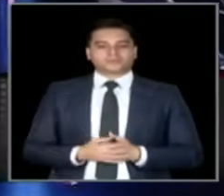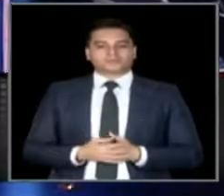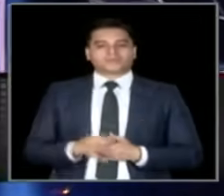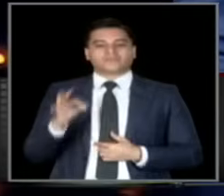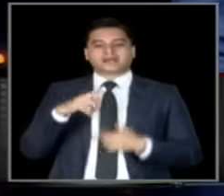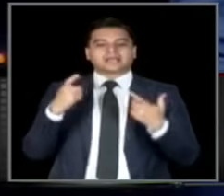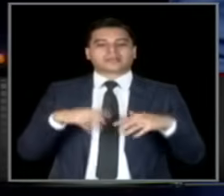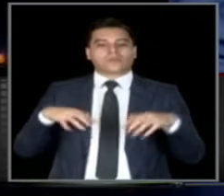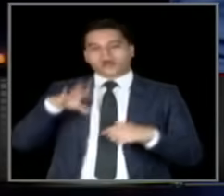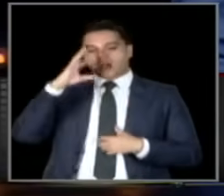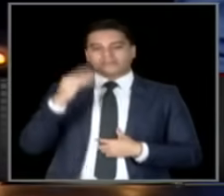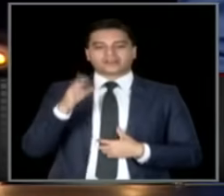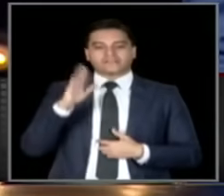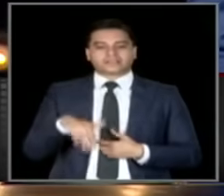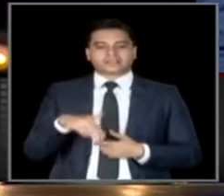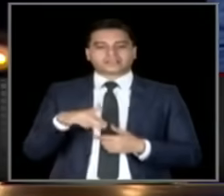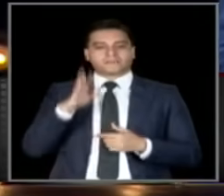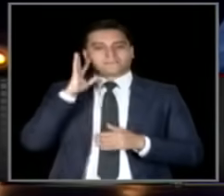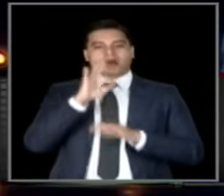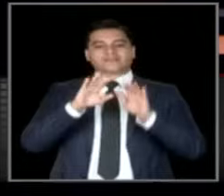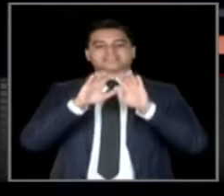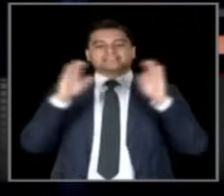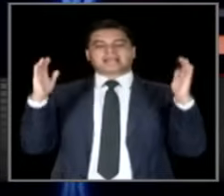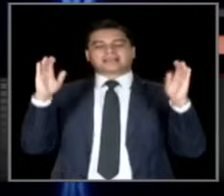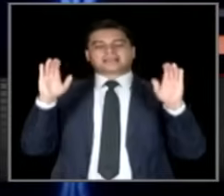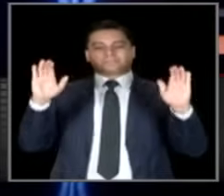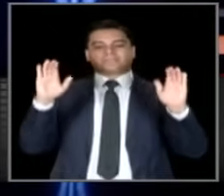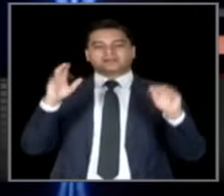في أي دولة إفريقية يقع سد كاتسي،